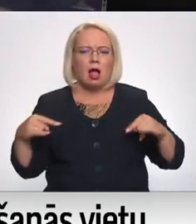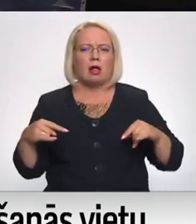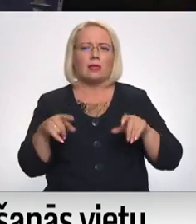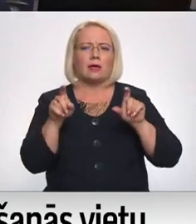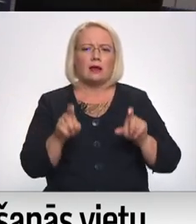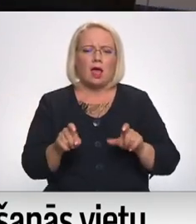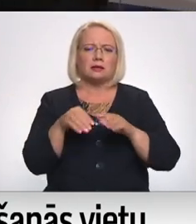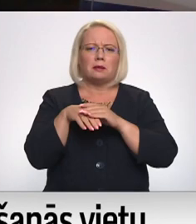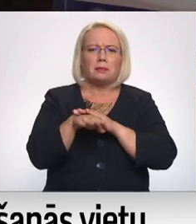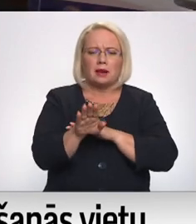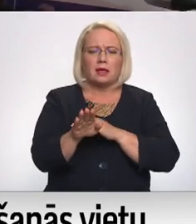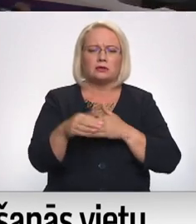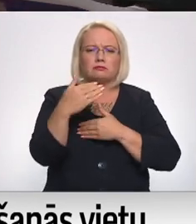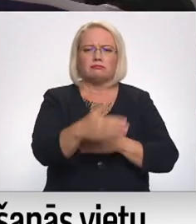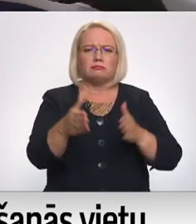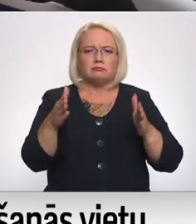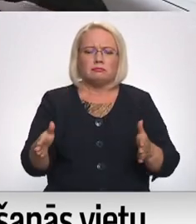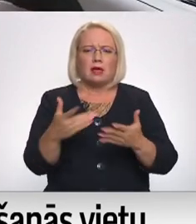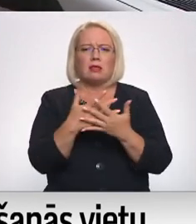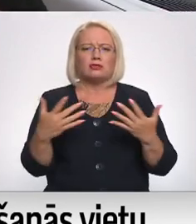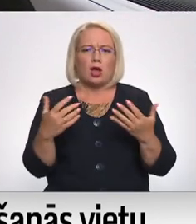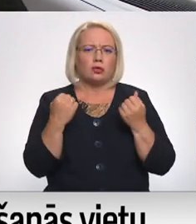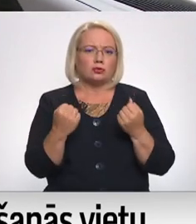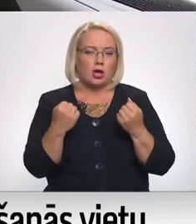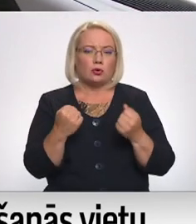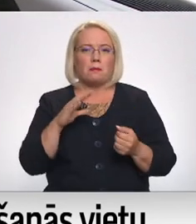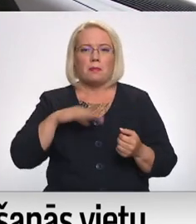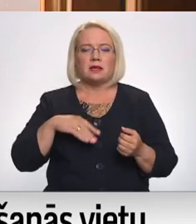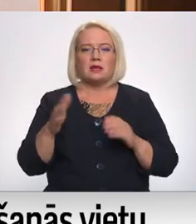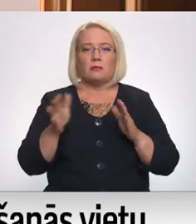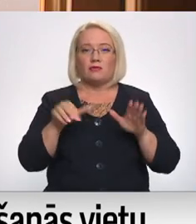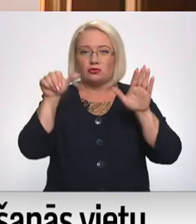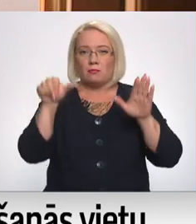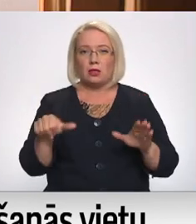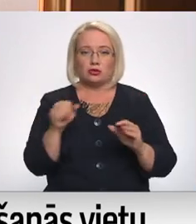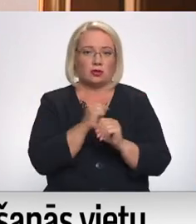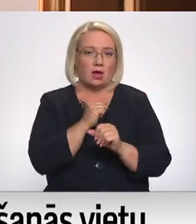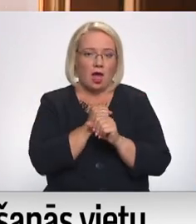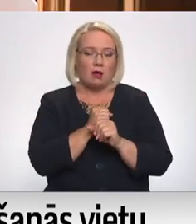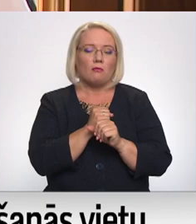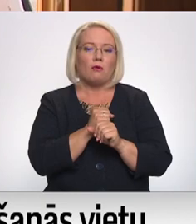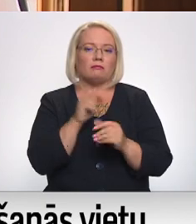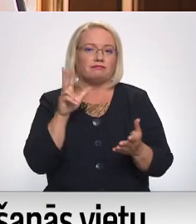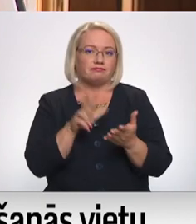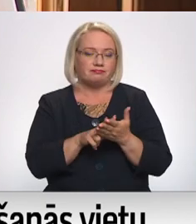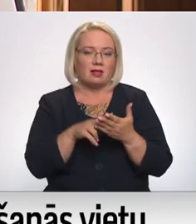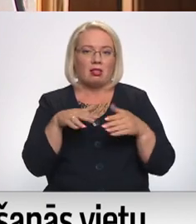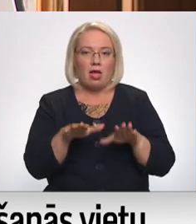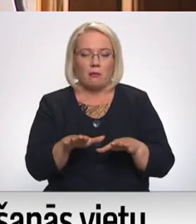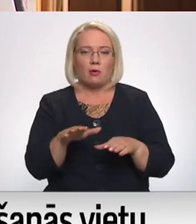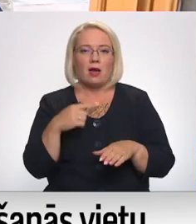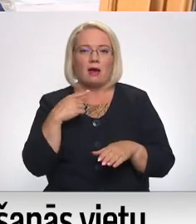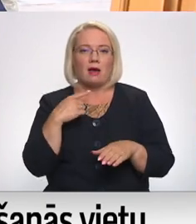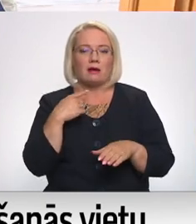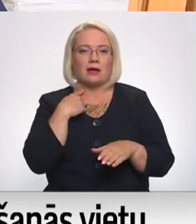tad printerus un pilnas kastes ar dažādu saturu. Pēc aptuveni pusgada darbības pieņemts lēmums Rīgas atbalsta